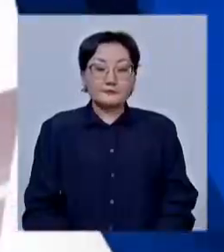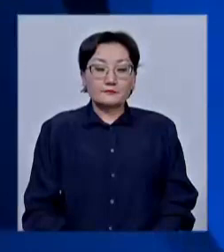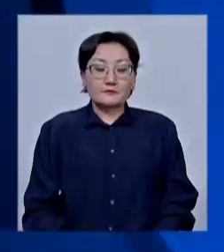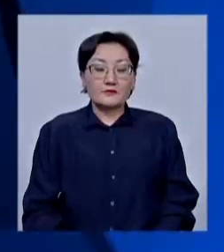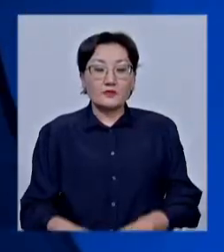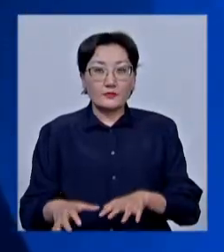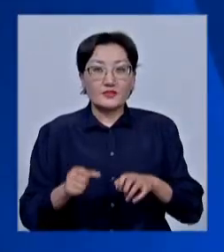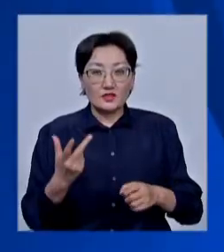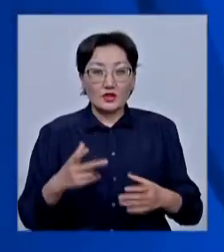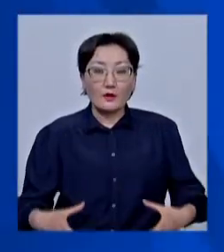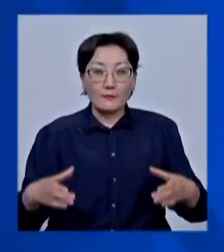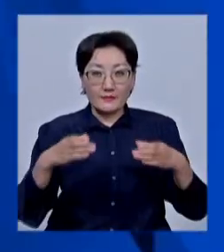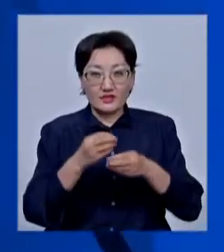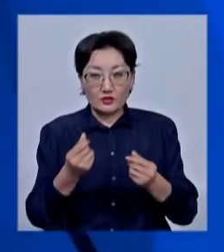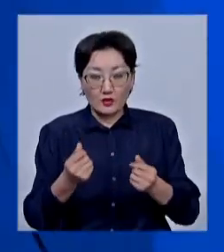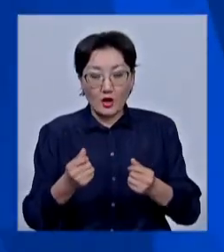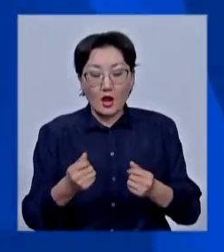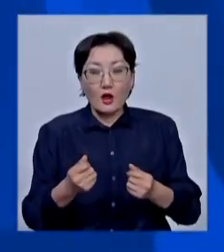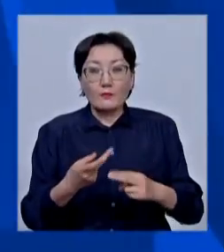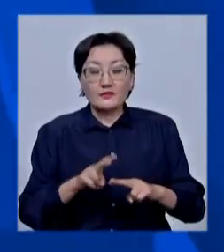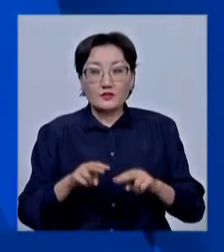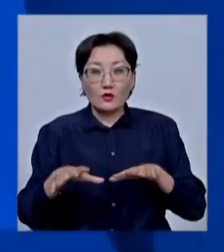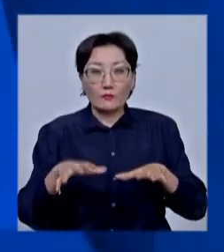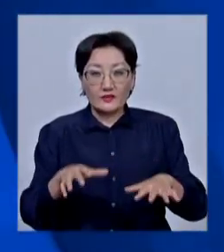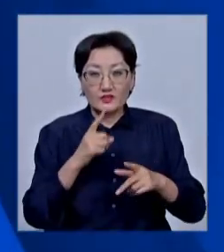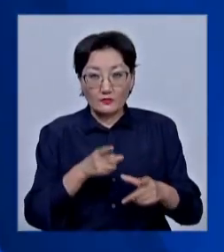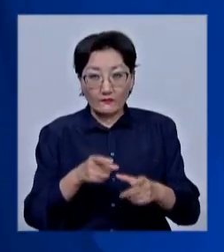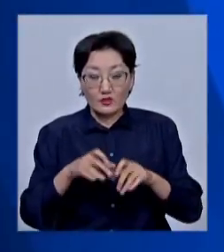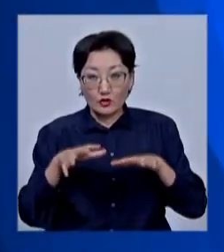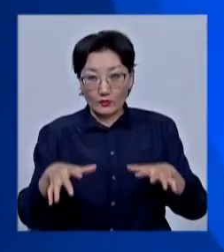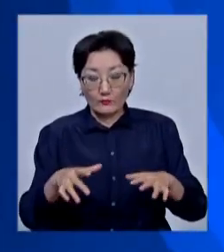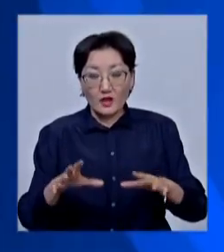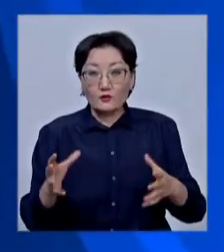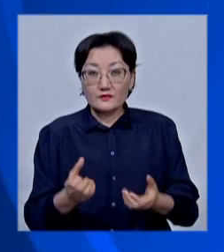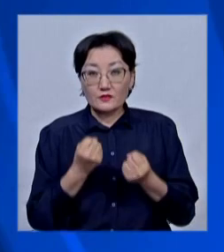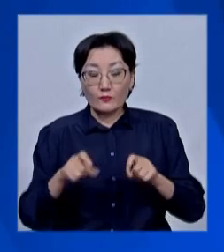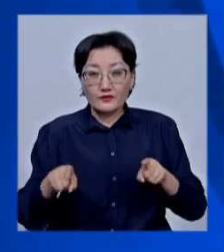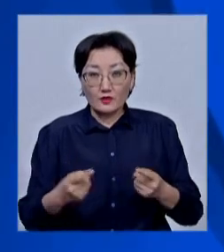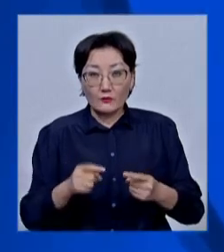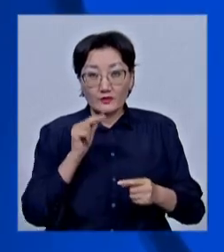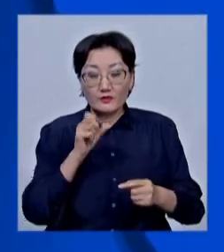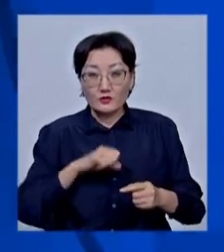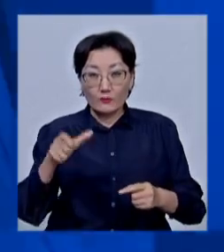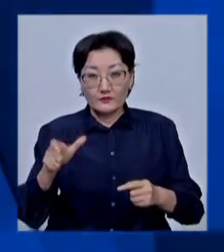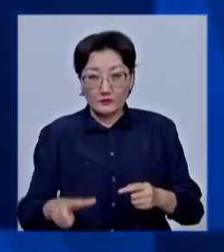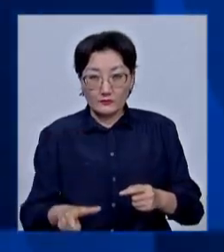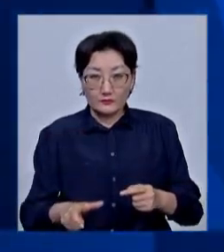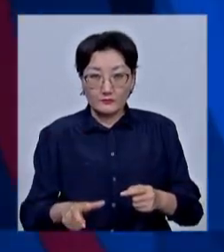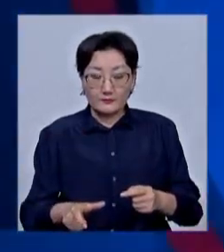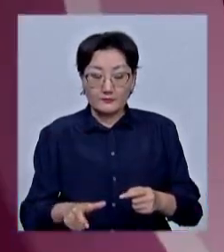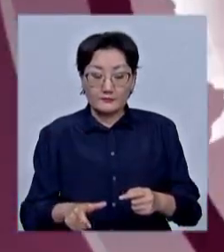Унесли 3 мешка денег. В Жанаузине инкассаторы подверглись вооруженному нападению. Удалось ли задержать налетчиков по горячим